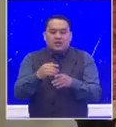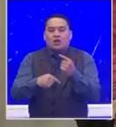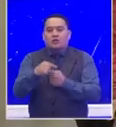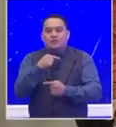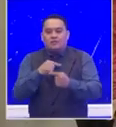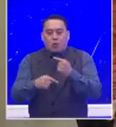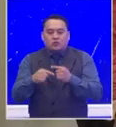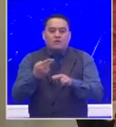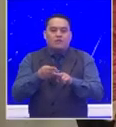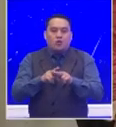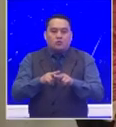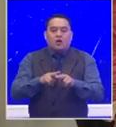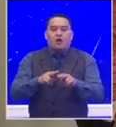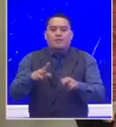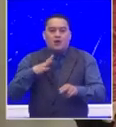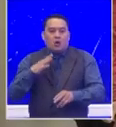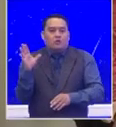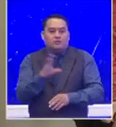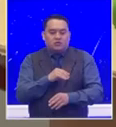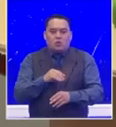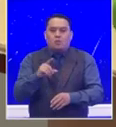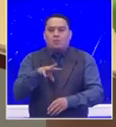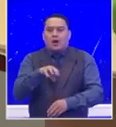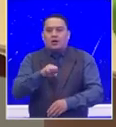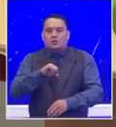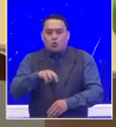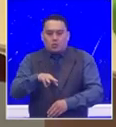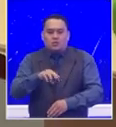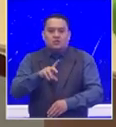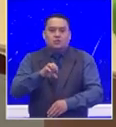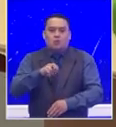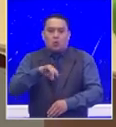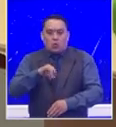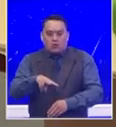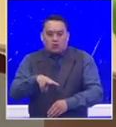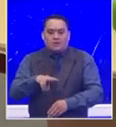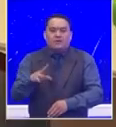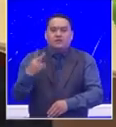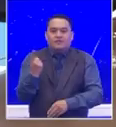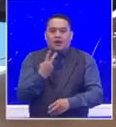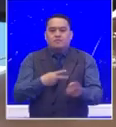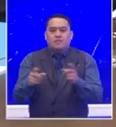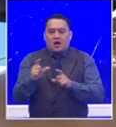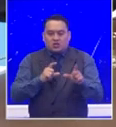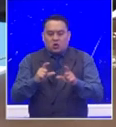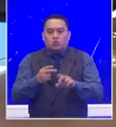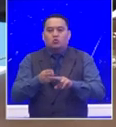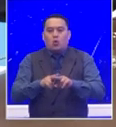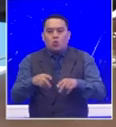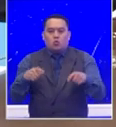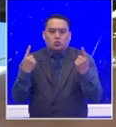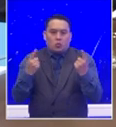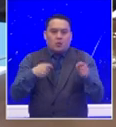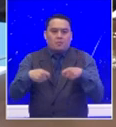предпринимателей позволит стабилизировать цены в торговых сетях «Магнум» и «Смол». По мнению Аманды Кабаталова, необходимо также задействовать крупные